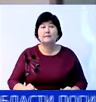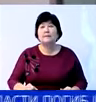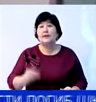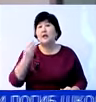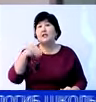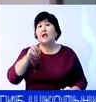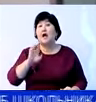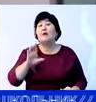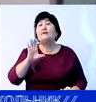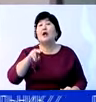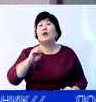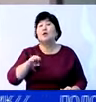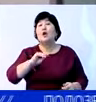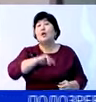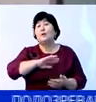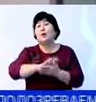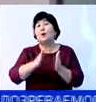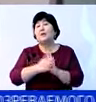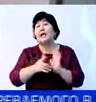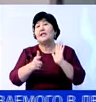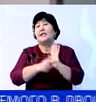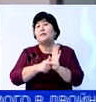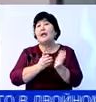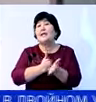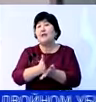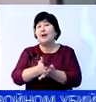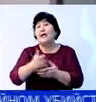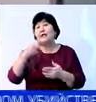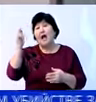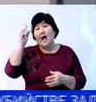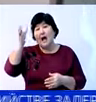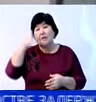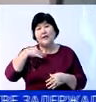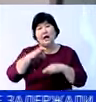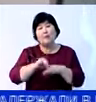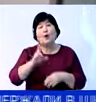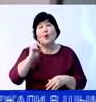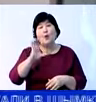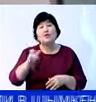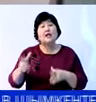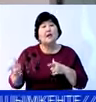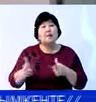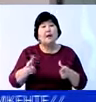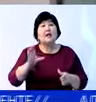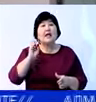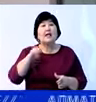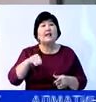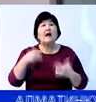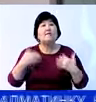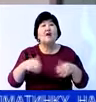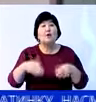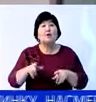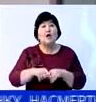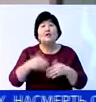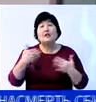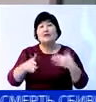Штаб волонтеров работает по условленным 7 направлениям. По направлению образования нами проводятся курсы по подготовке к ЕНТ выпускников на селе